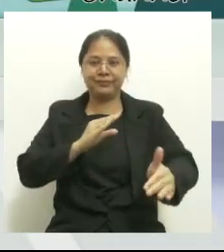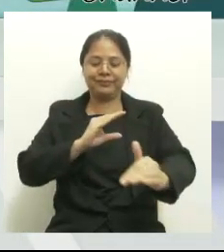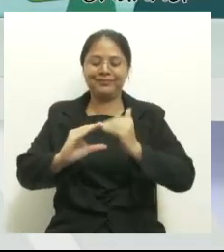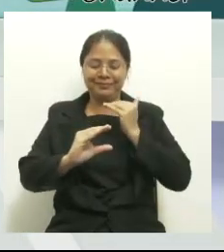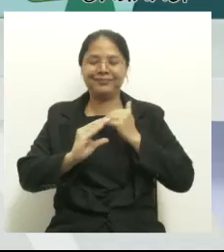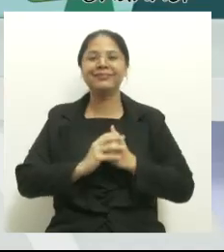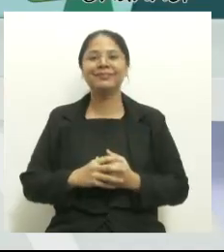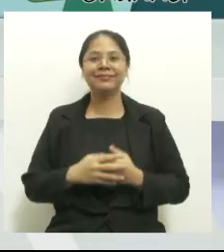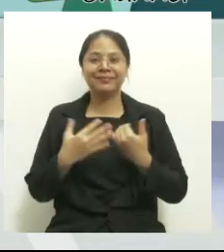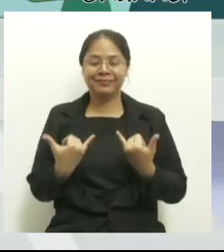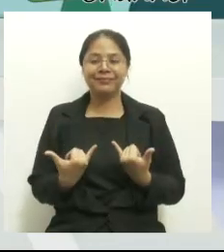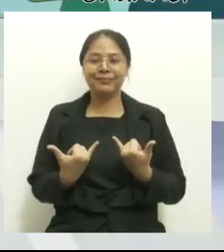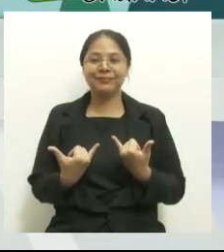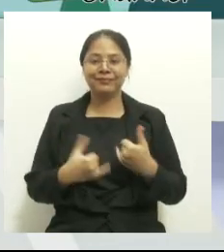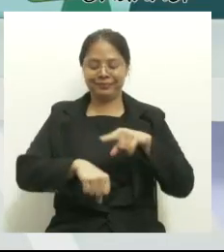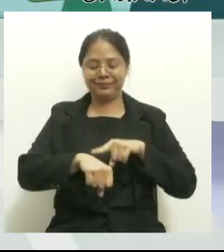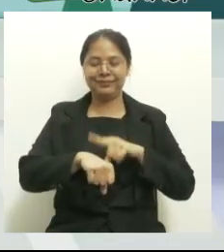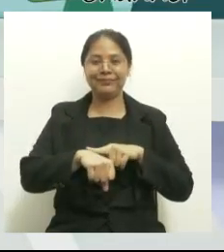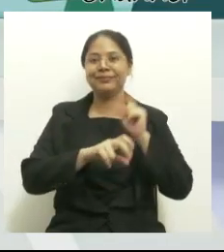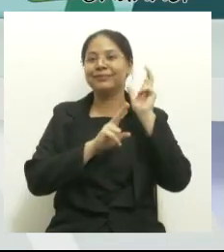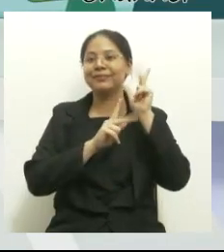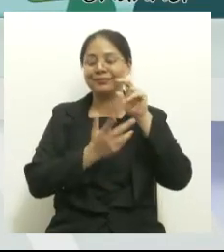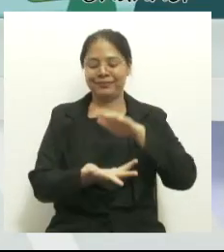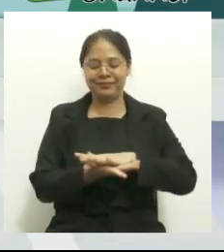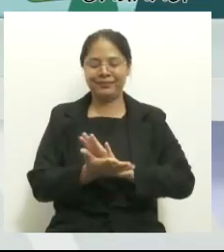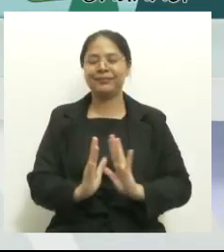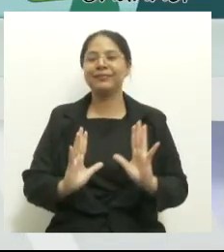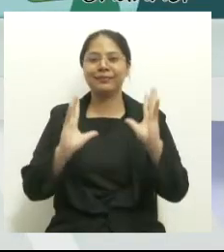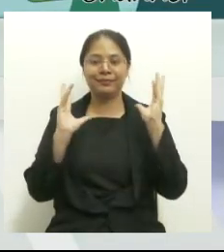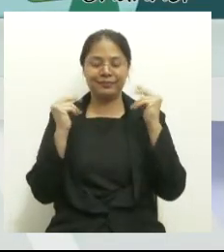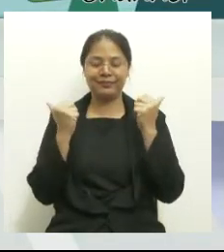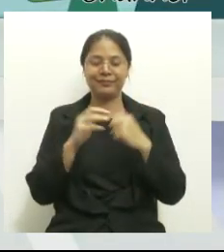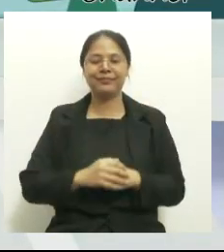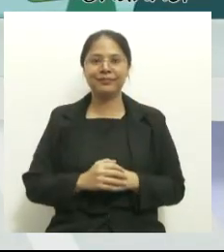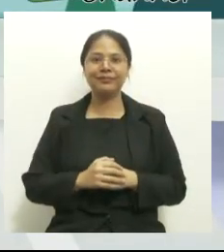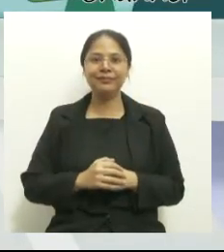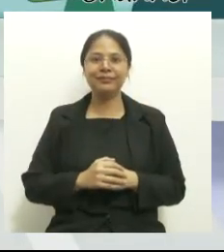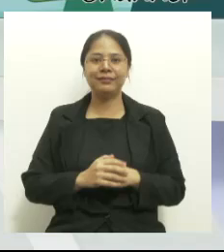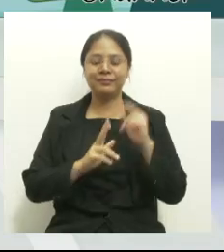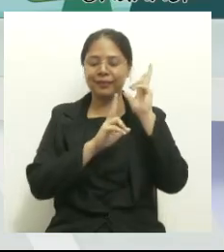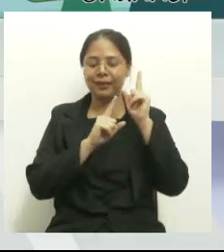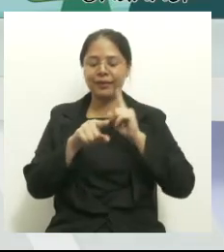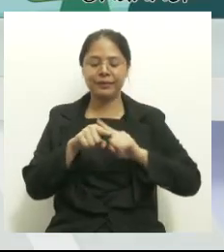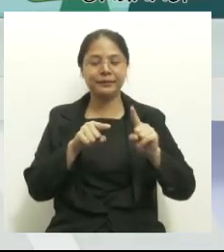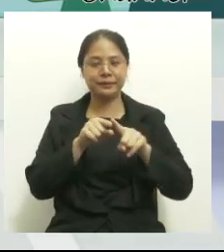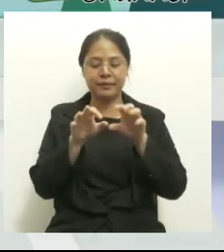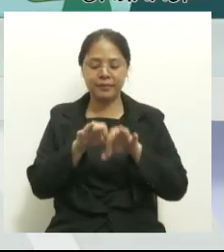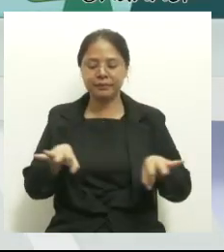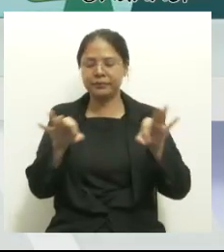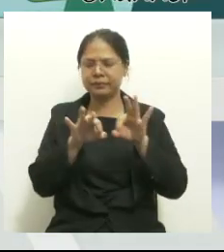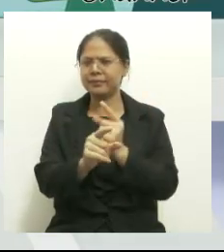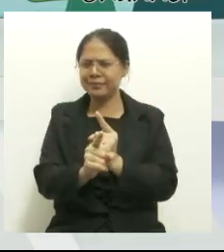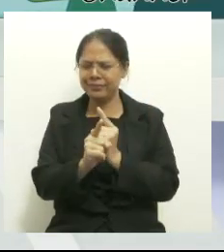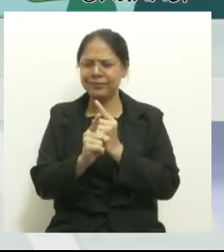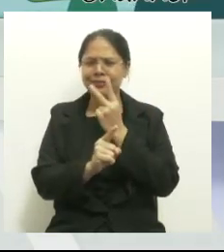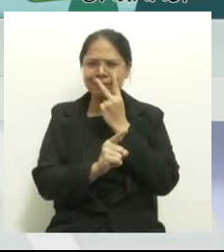ะครับสำหรับวันนี้ครับเวลาของเรื่องเล่าข่าวโรงเรียนของเราได้หมดเวลาลงแล้วครับแต่เรายังมีเรื่องราวที่สำคัญนะครับมาให้ทุกท่านได้ติดตามกันต่